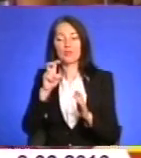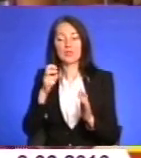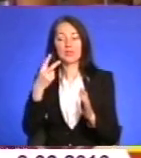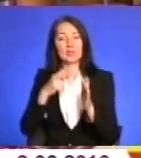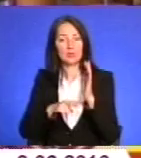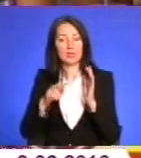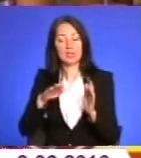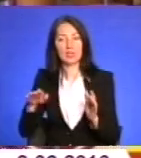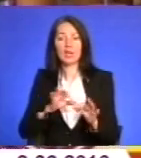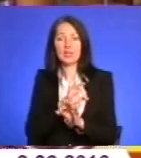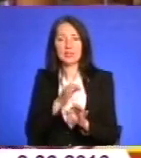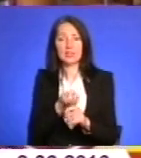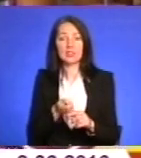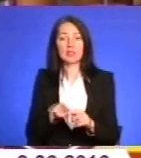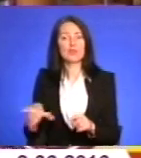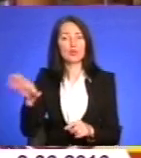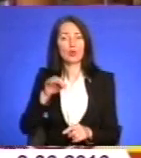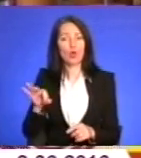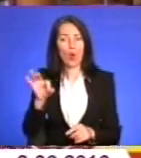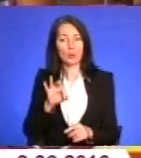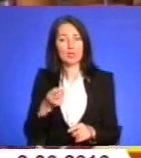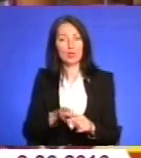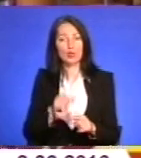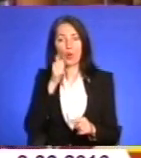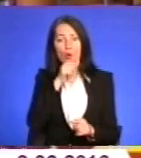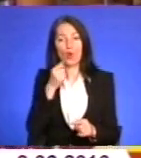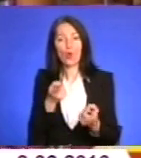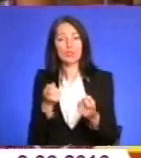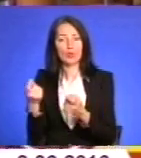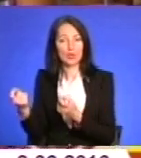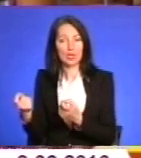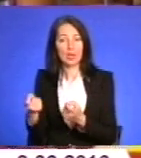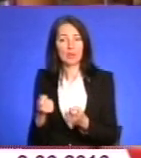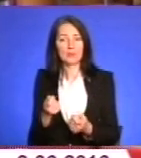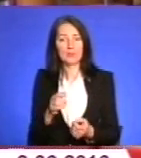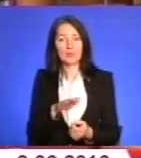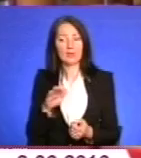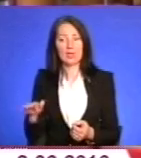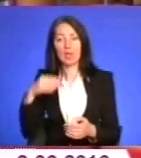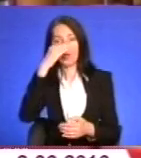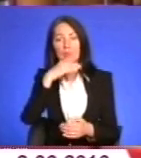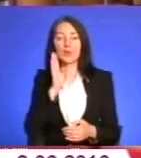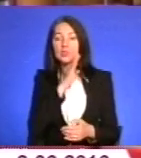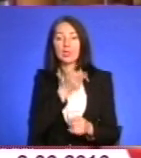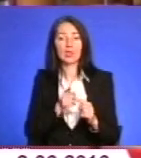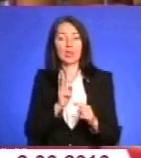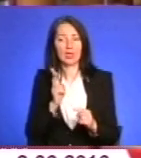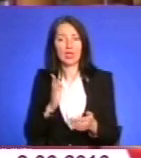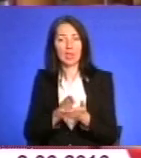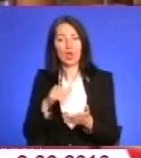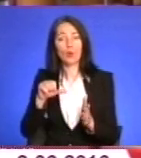дітей сиріт цієї області. Цього року ми залучили дітей, батьки яких є учасниками